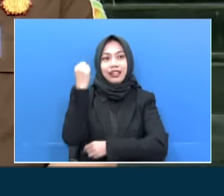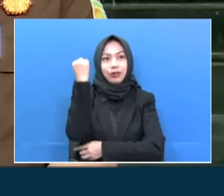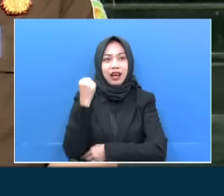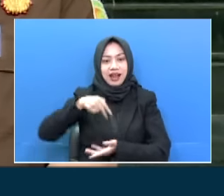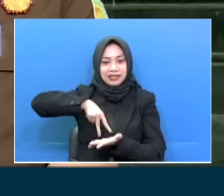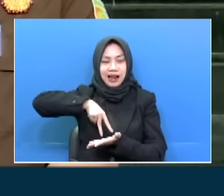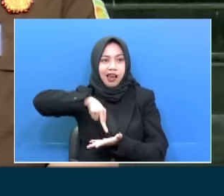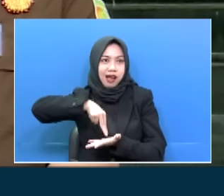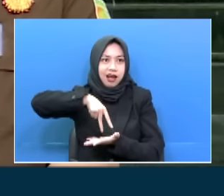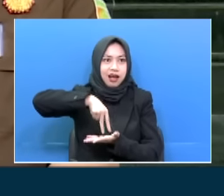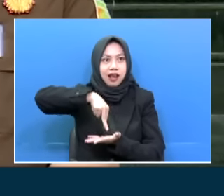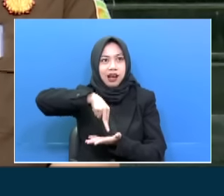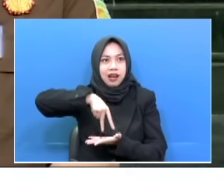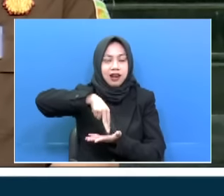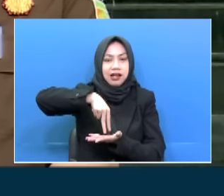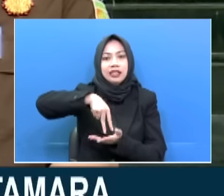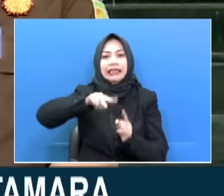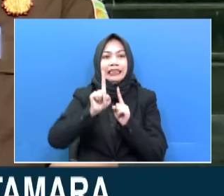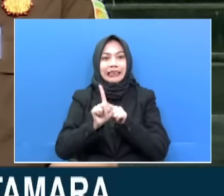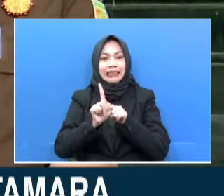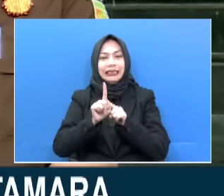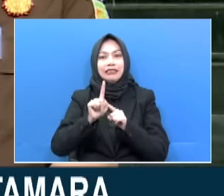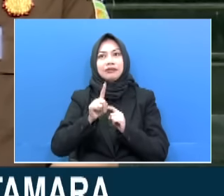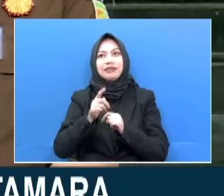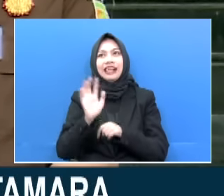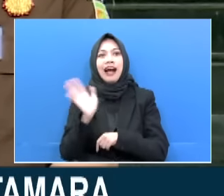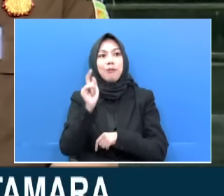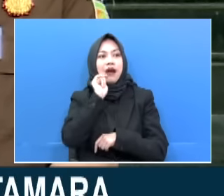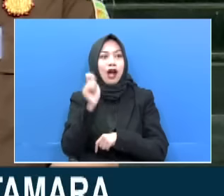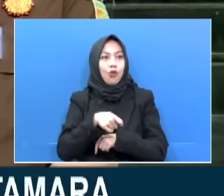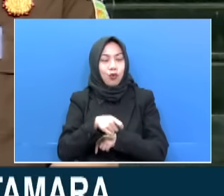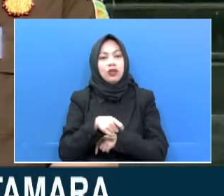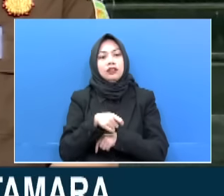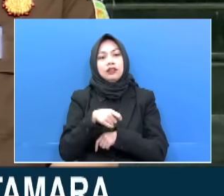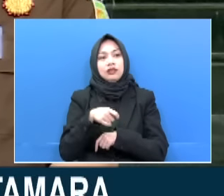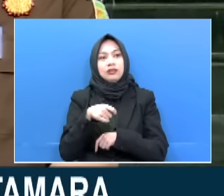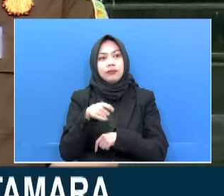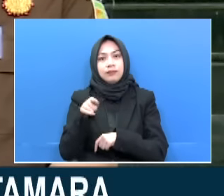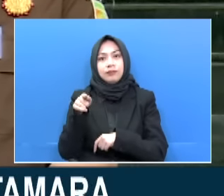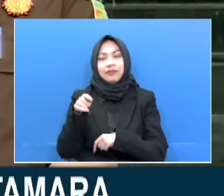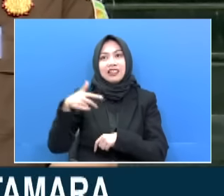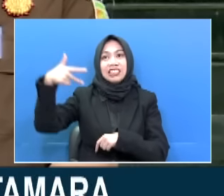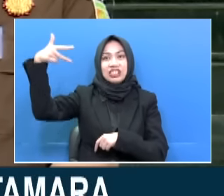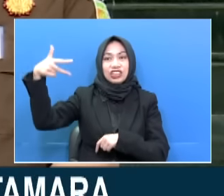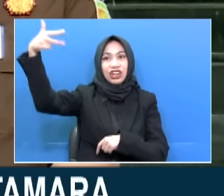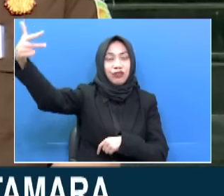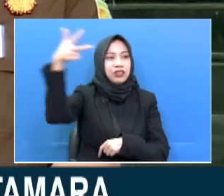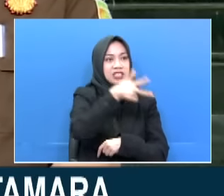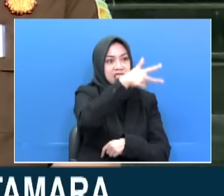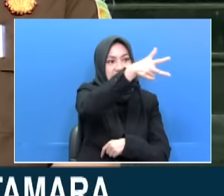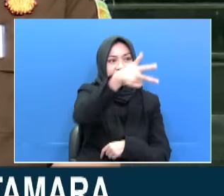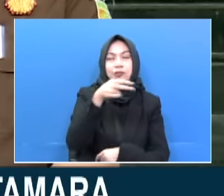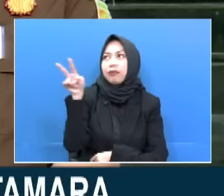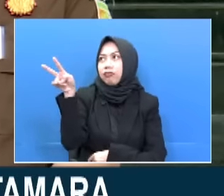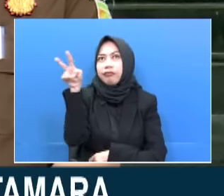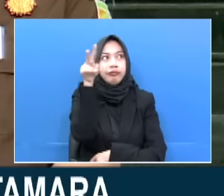ini tidak mengakui bahwa telah mengakses CCTV ya